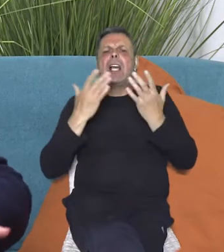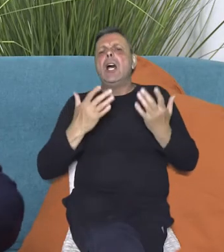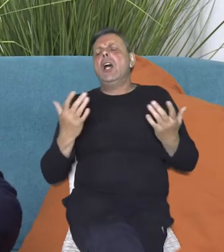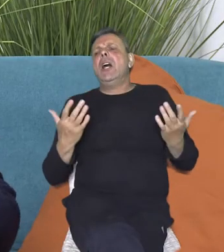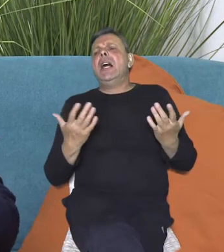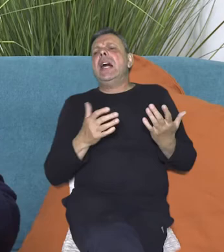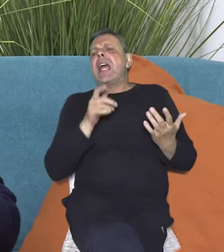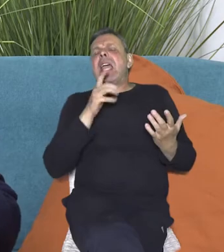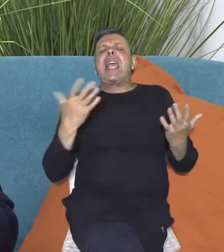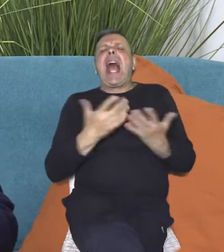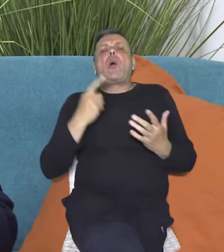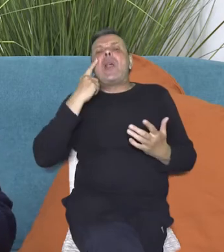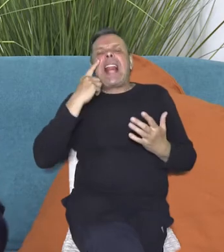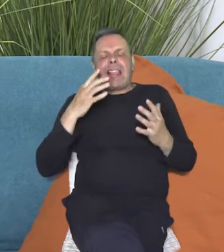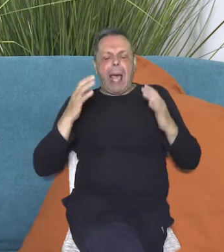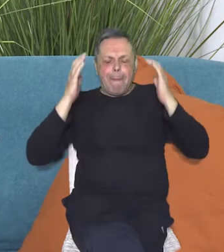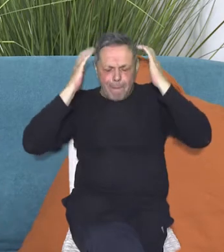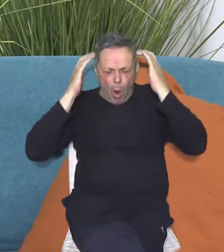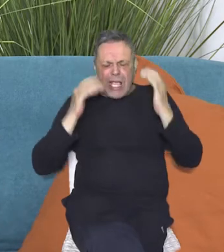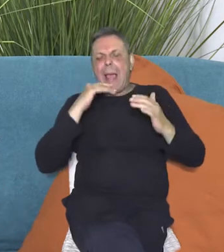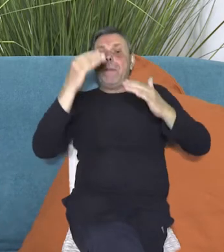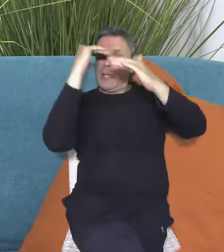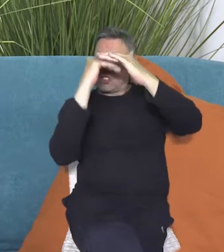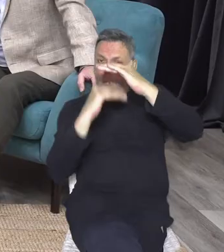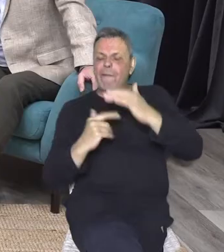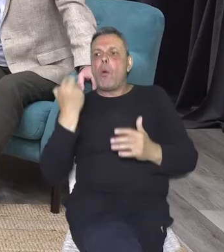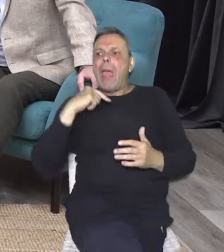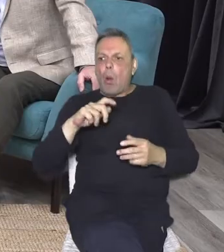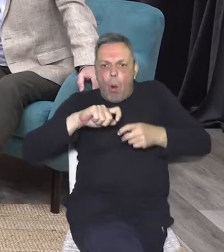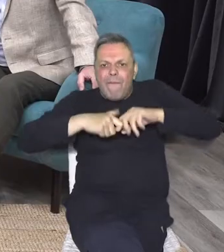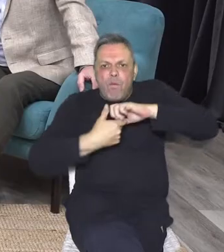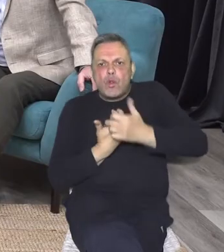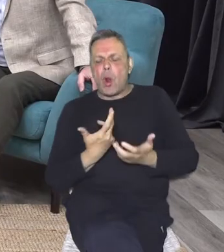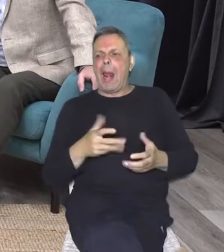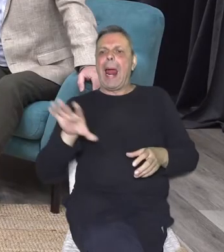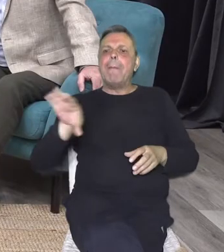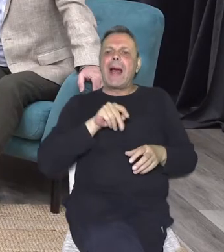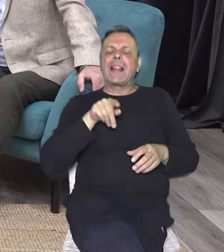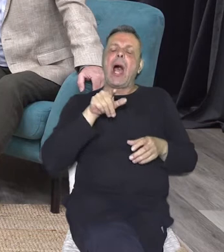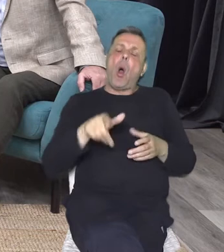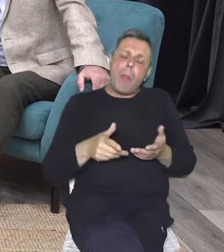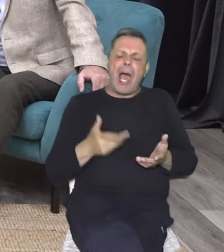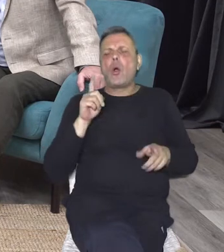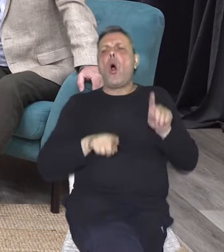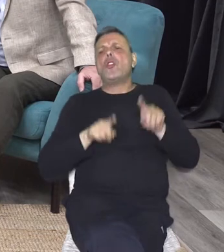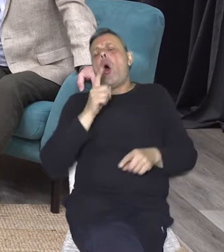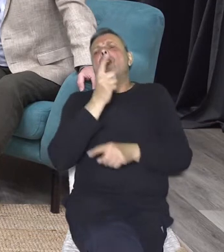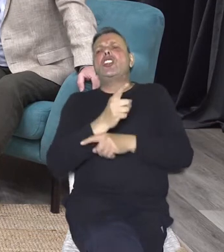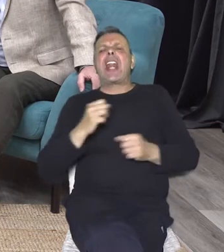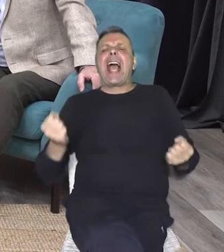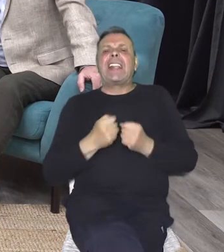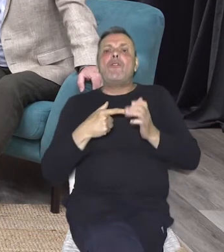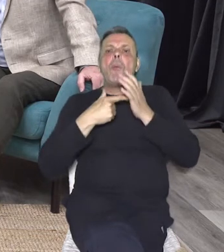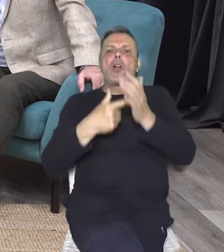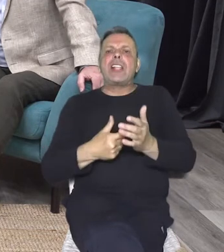se kako izgleda mozak i ti slojevi kroz mozak, nego funkcionalna magnetska, ona kod određenih